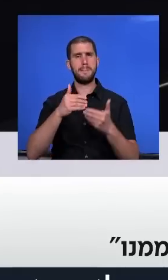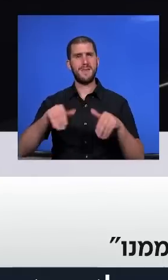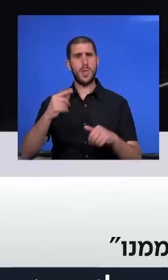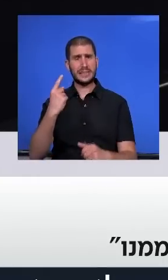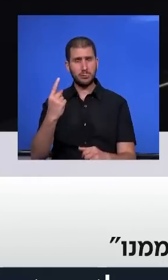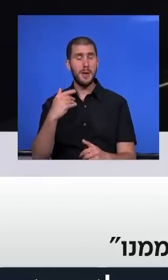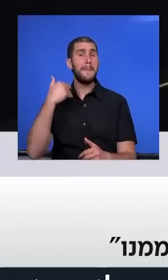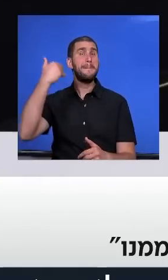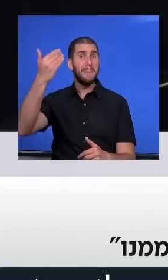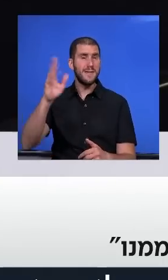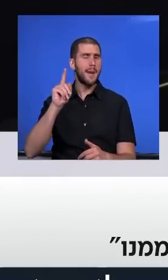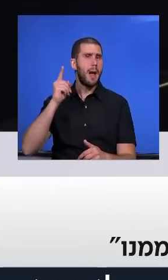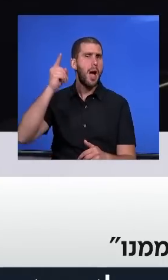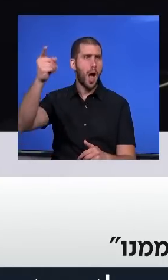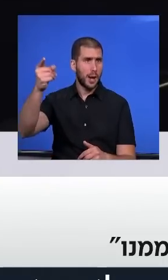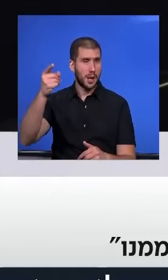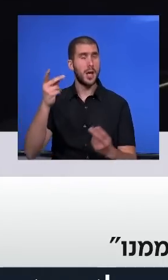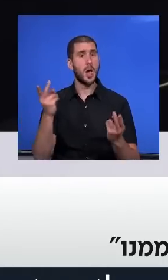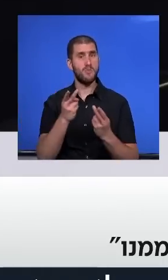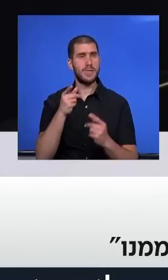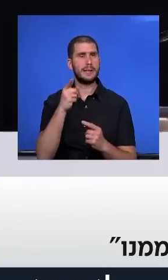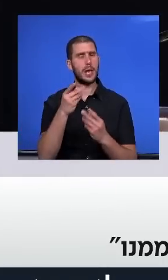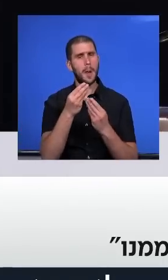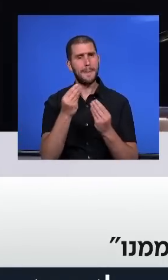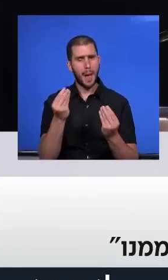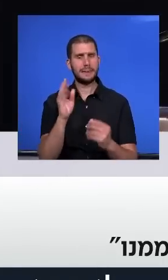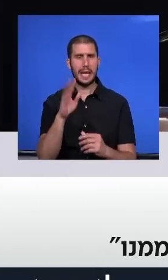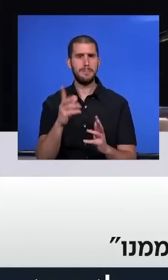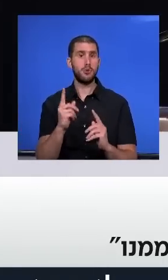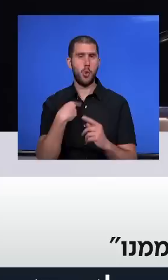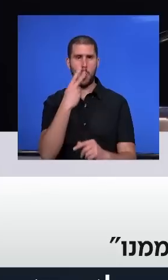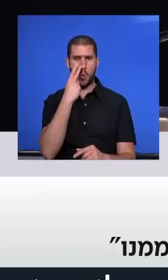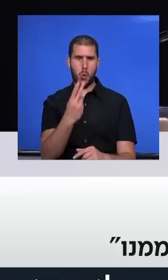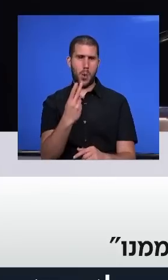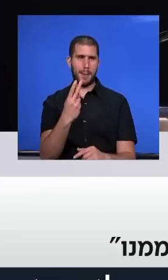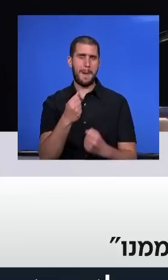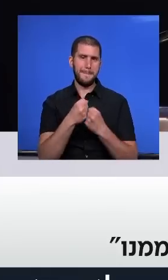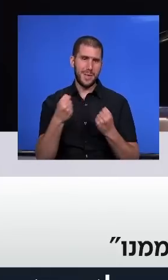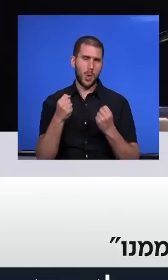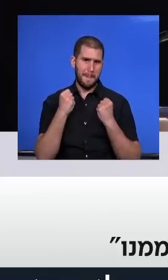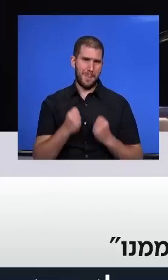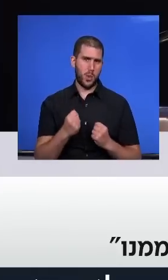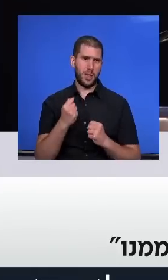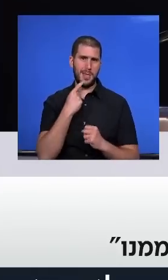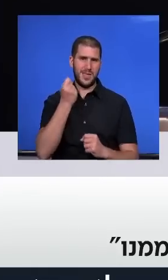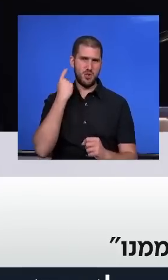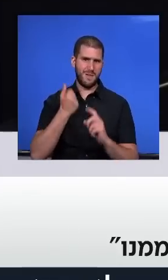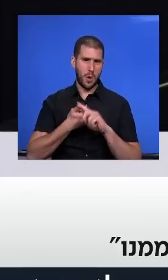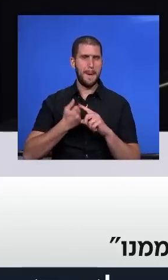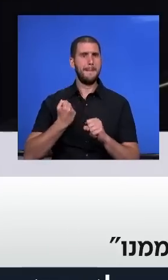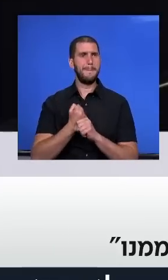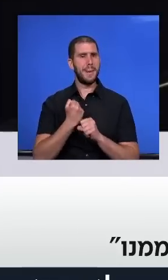מעבר לגבול ואף הרחק מהגבול. כמובן שזה מרמז על מה שאנחנו רואים, המתיחות הביטחונית בשבוע שעבר,